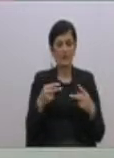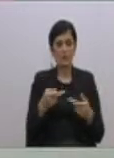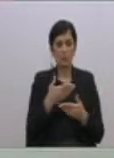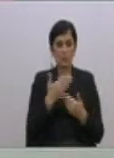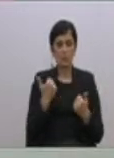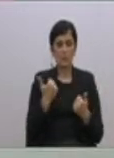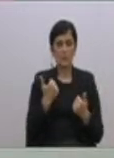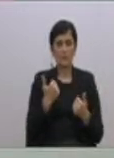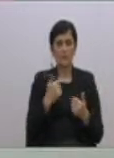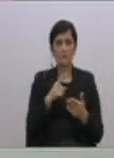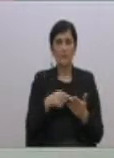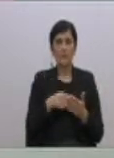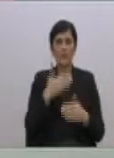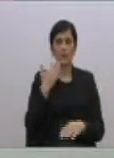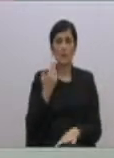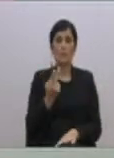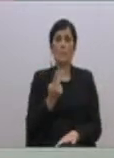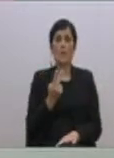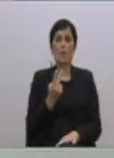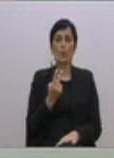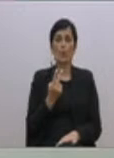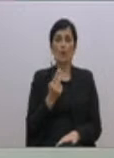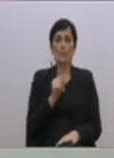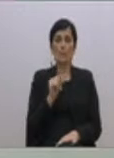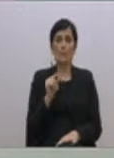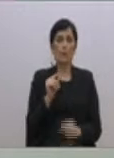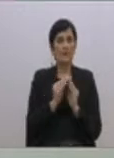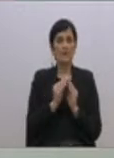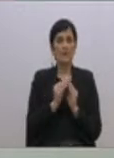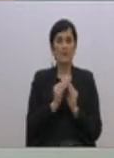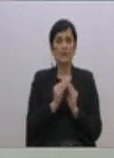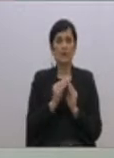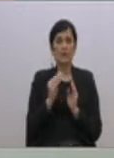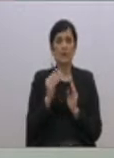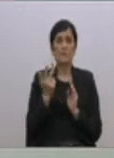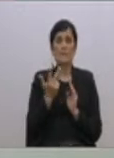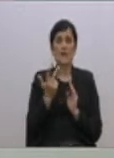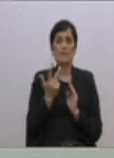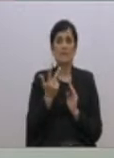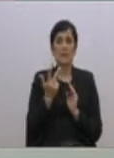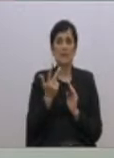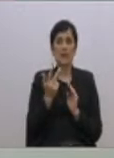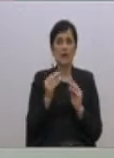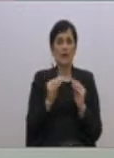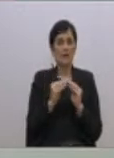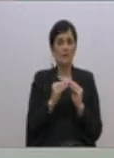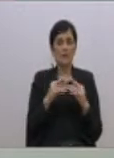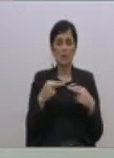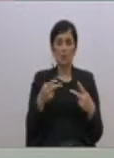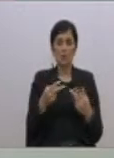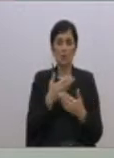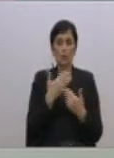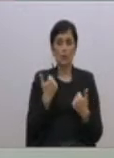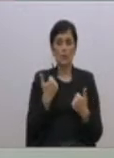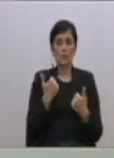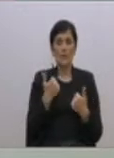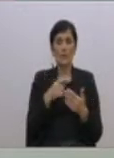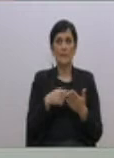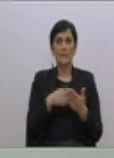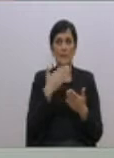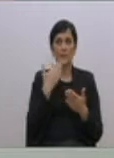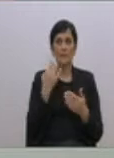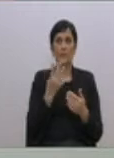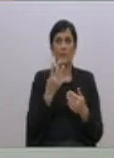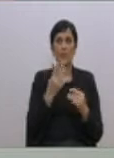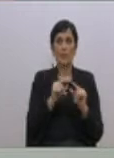წარმოდგენილი. კითხვები არ არის? მეორე პუნქტში. უცვლელ რედაქციით არის წარმოდგენილი. არ არის? მესამე პუნქტი. უცვლელ რედაქციით არის წარმოდგენილი. კითხვები არ არის?